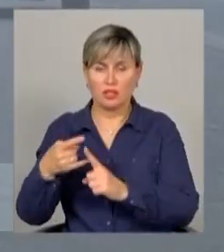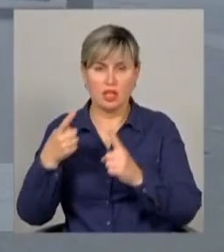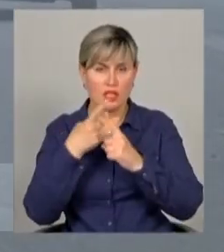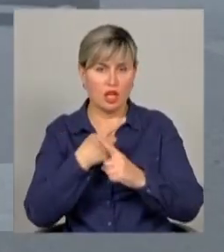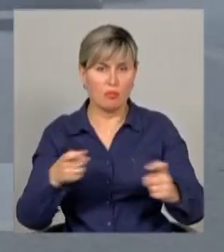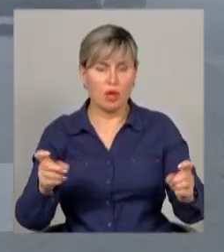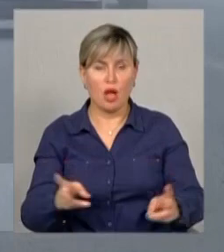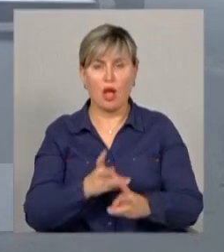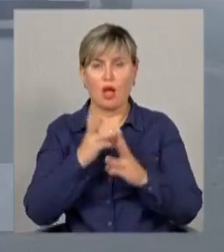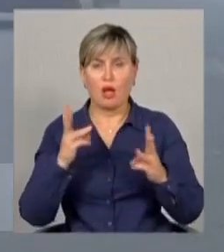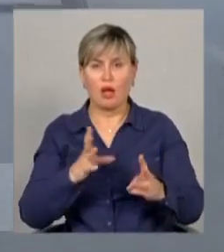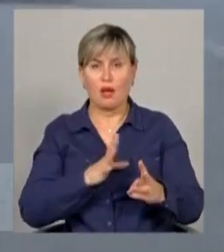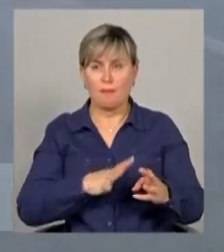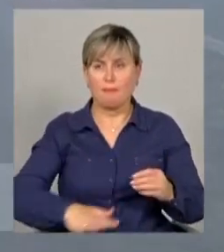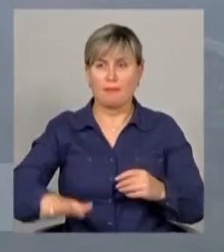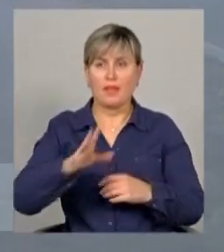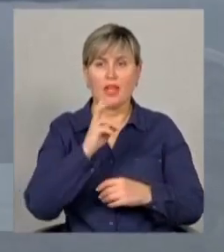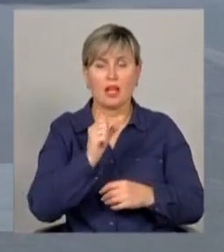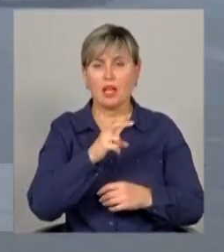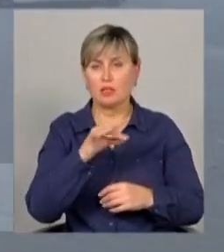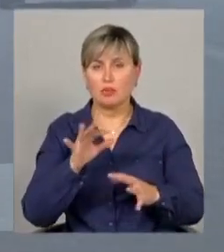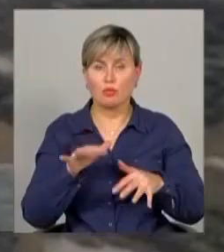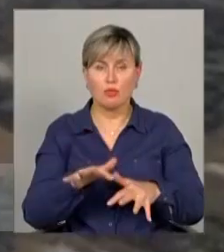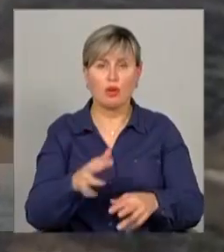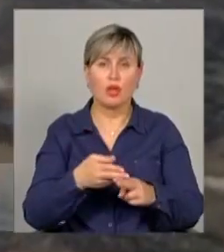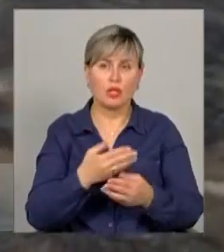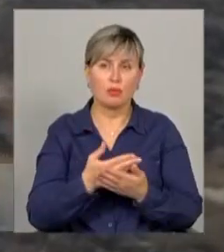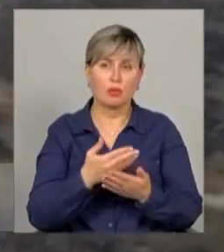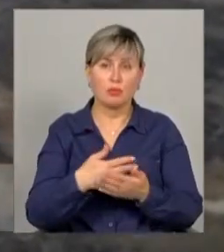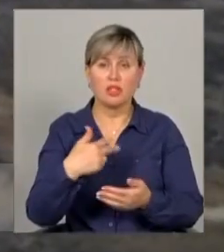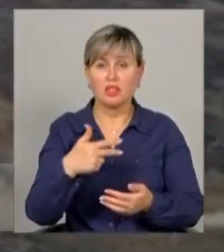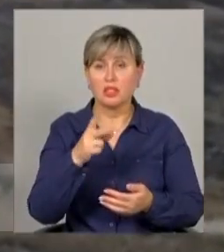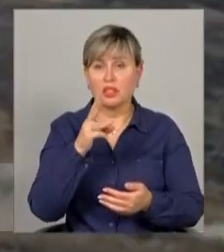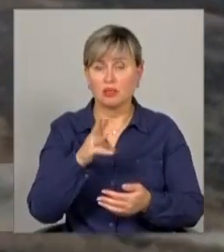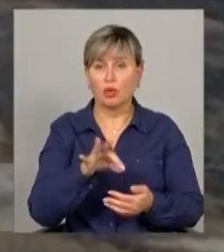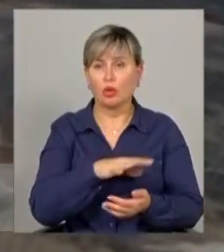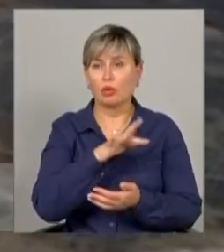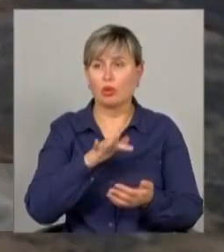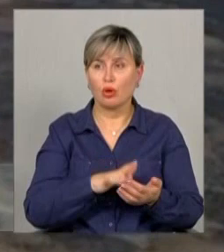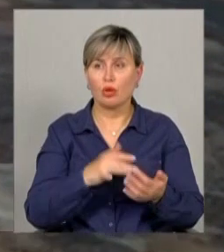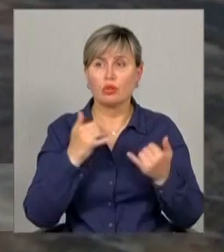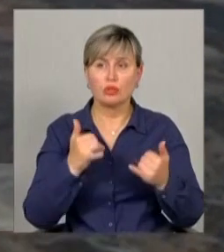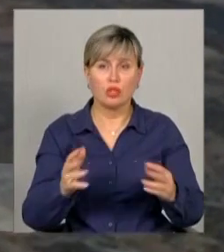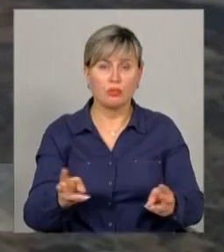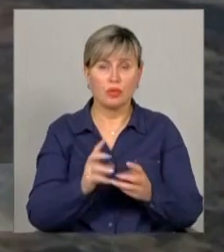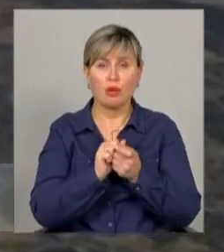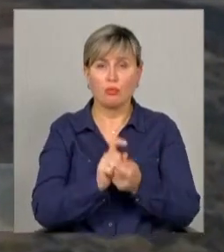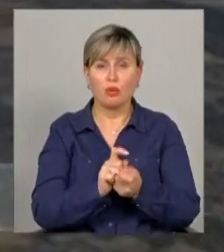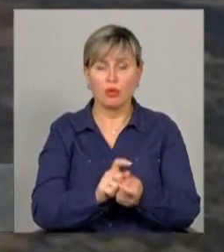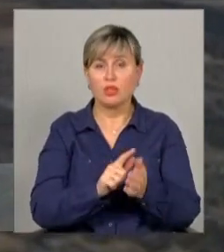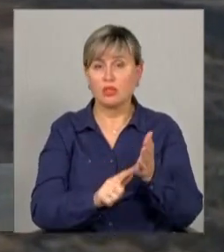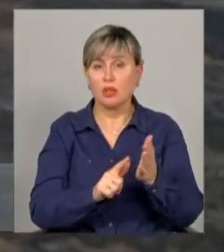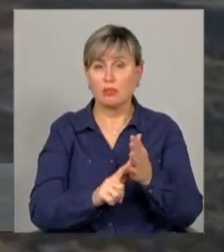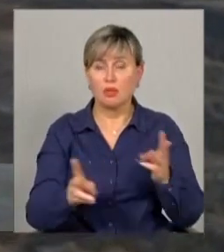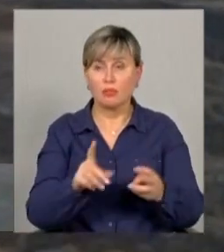что огонь охватил побережье Каспийского моря, а это примерно в 30 километрах от города. Сейчас с пламенем борются 70